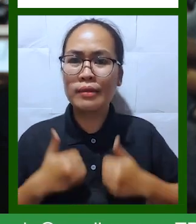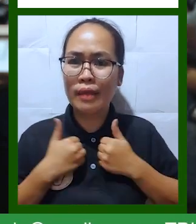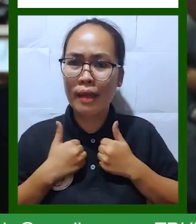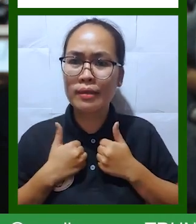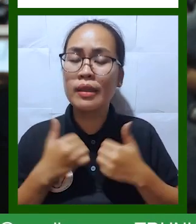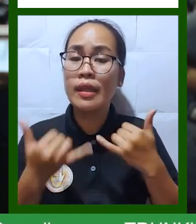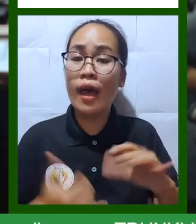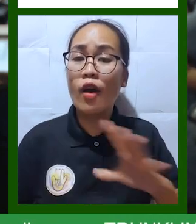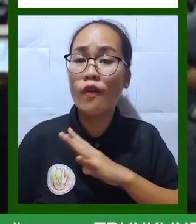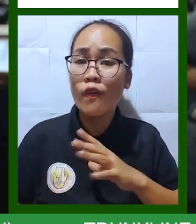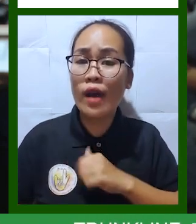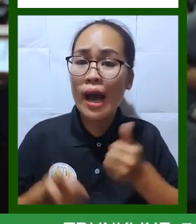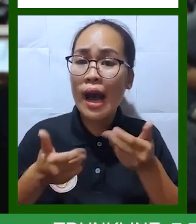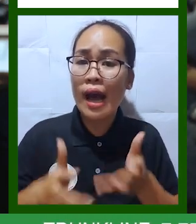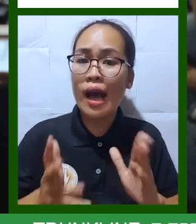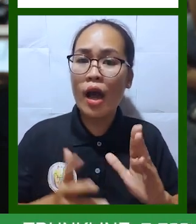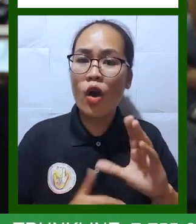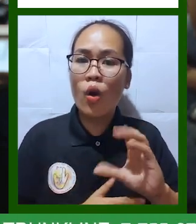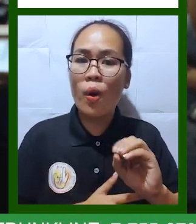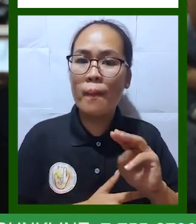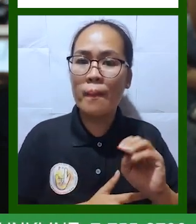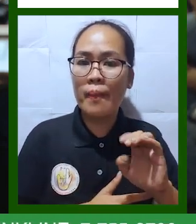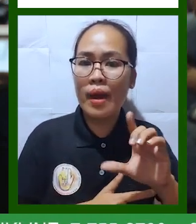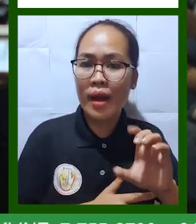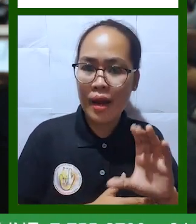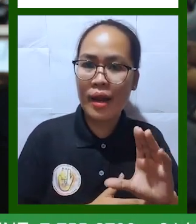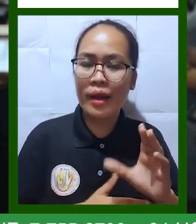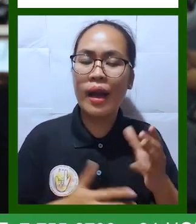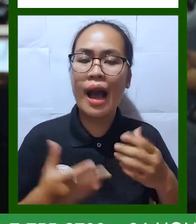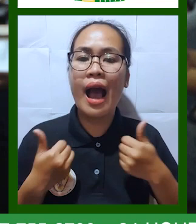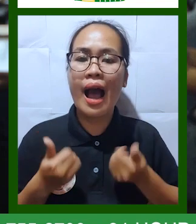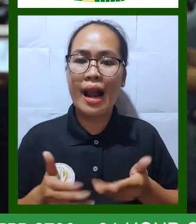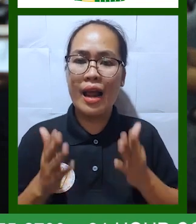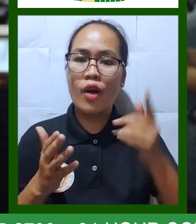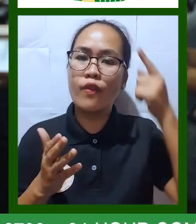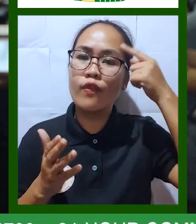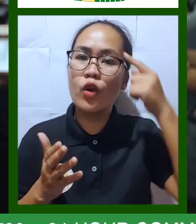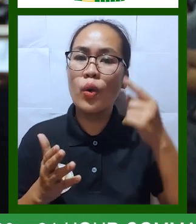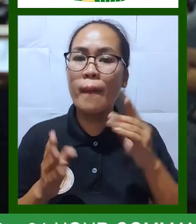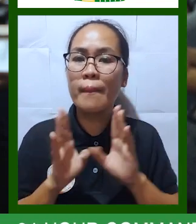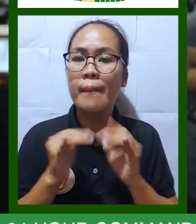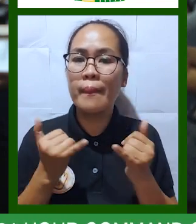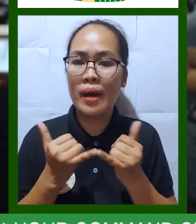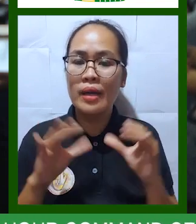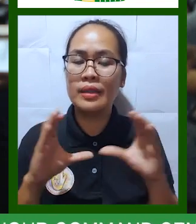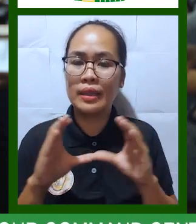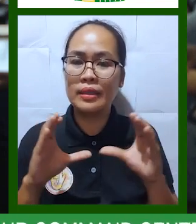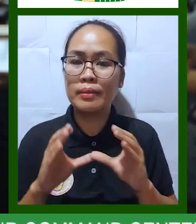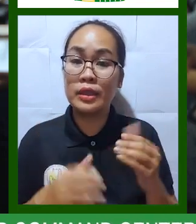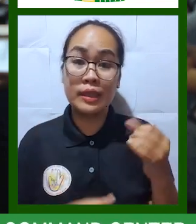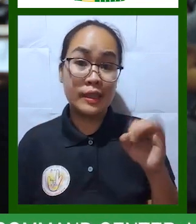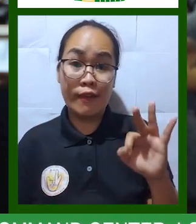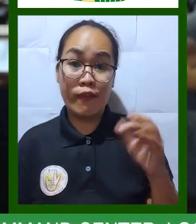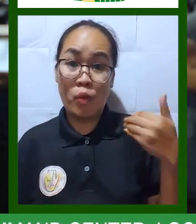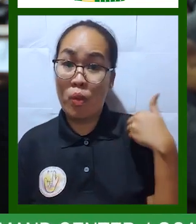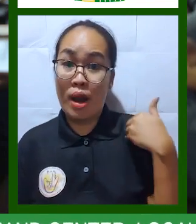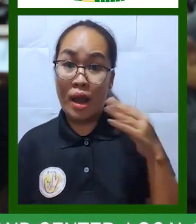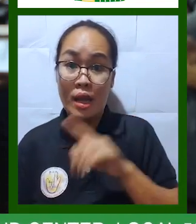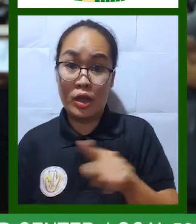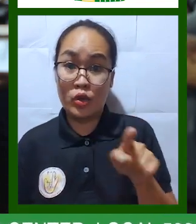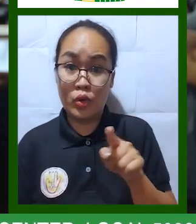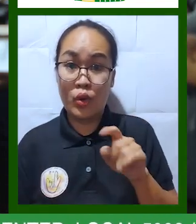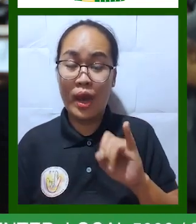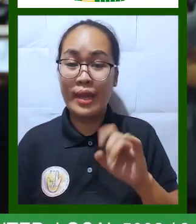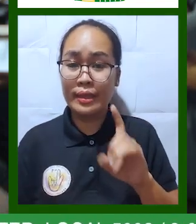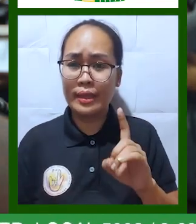So, pinapayagan na po ng COMELEC ang barangay certificate, no? Yung resident certificate. So, kung wala kayong official